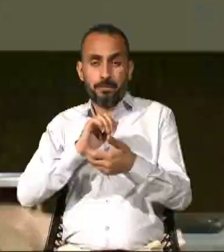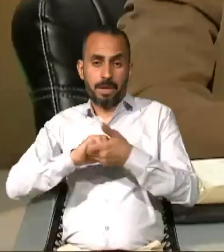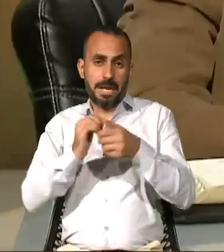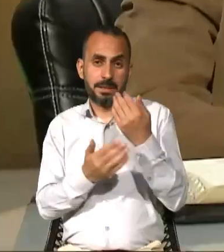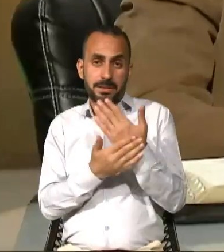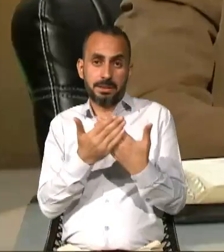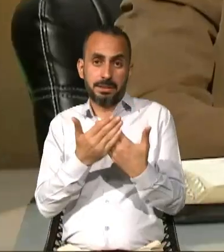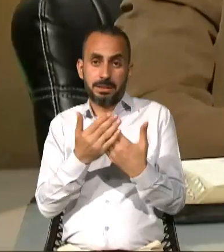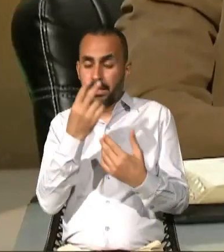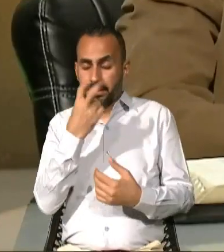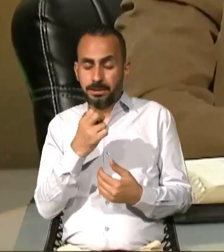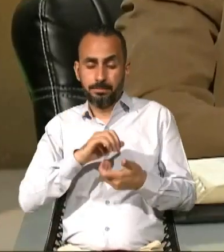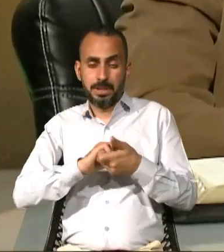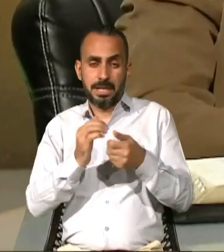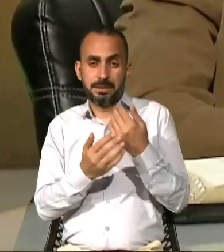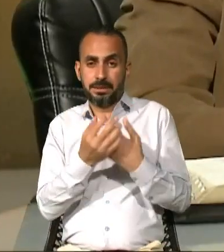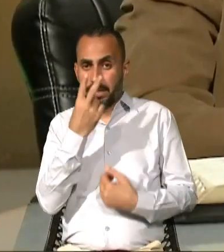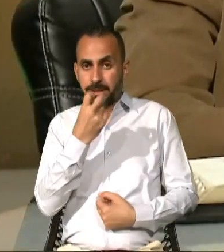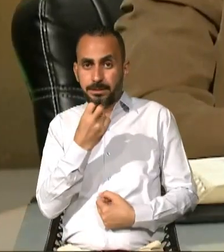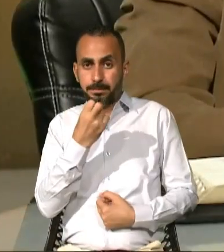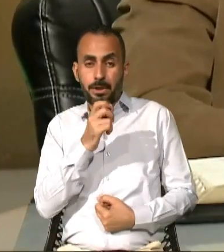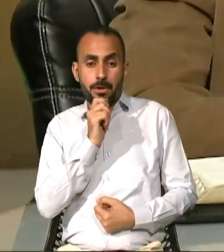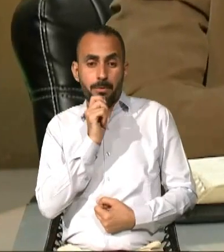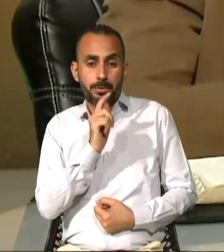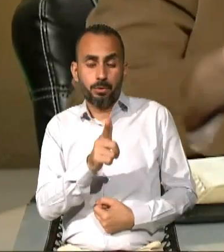عن مجيء الرب